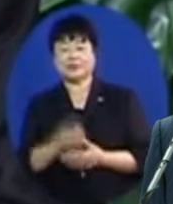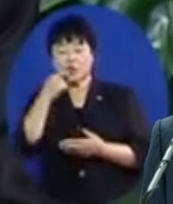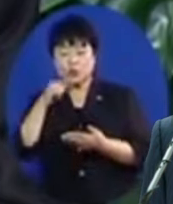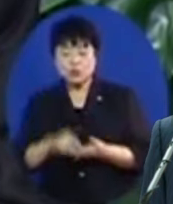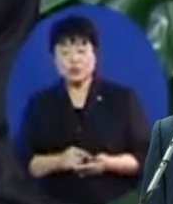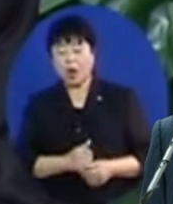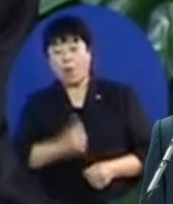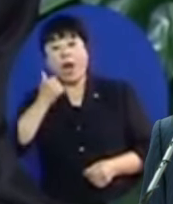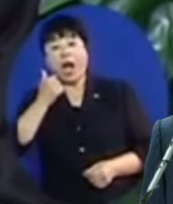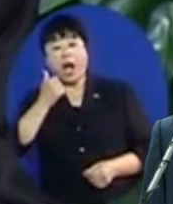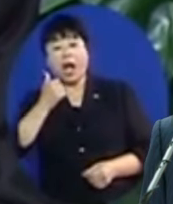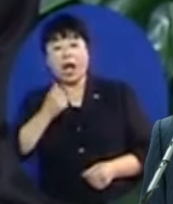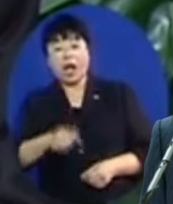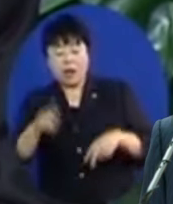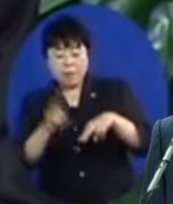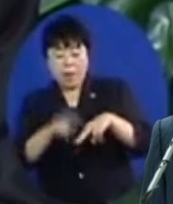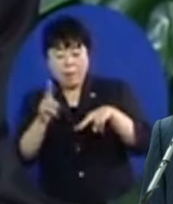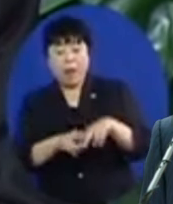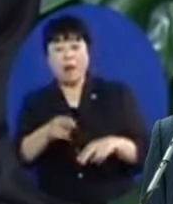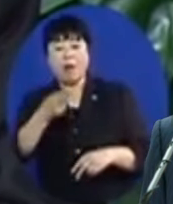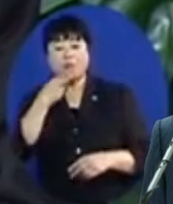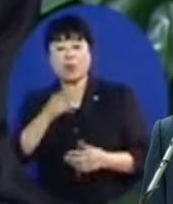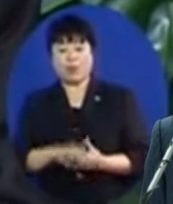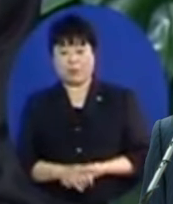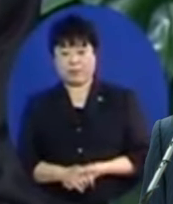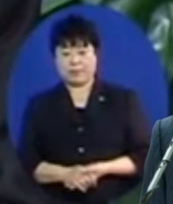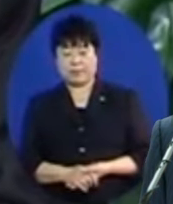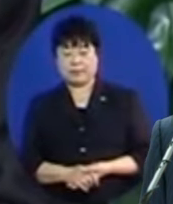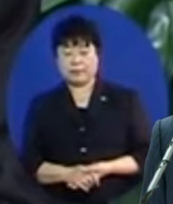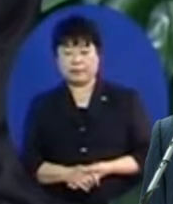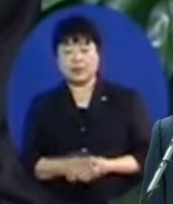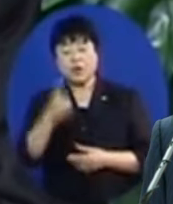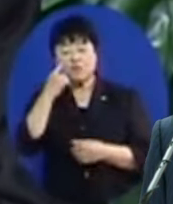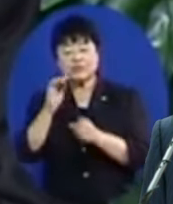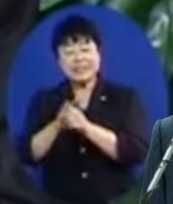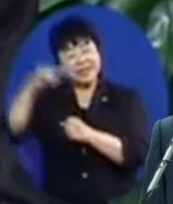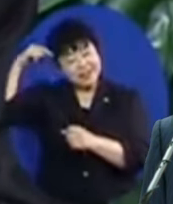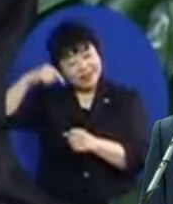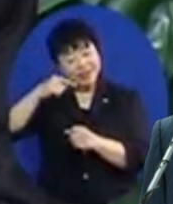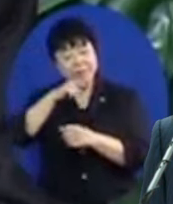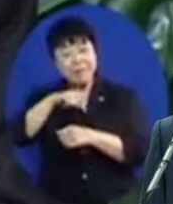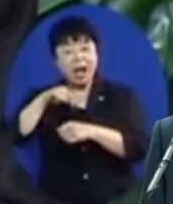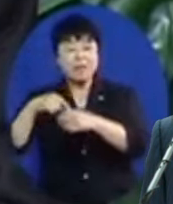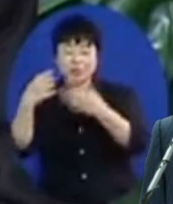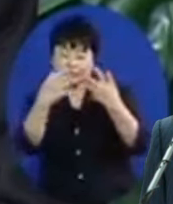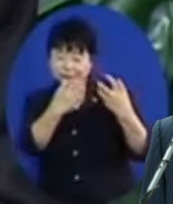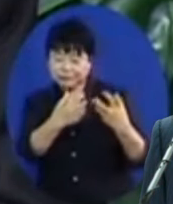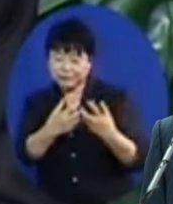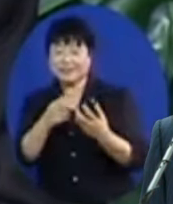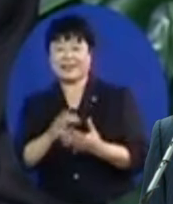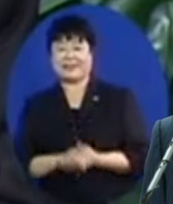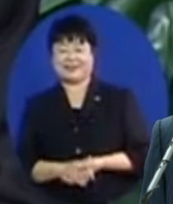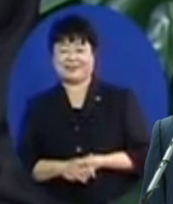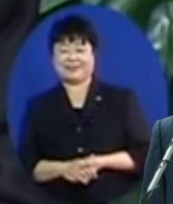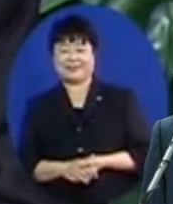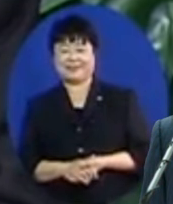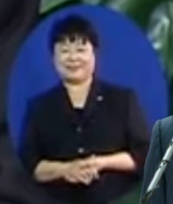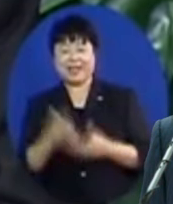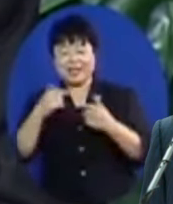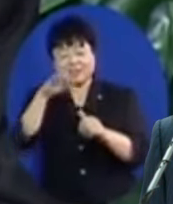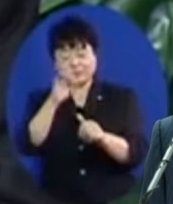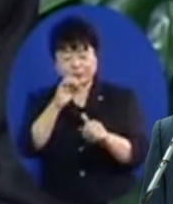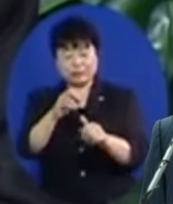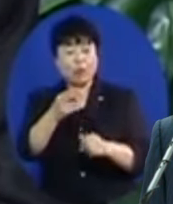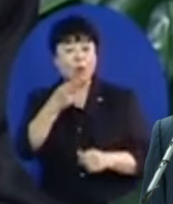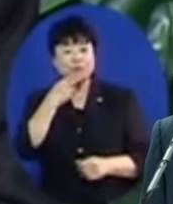쉽게 노하여 채찍을 들지 아니하시고 우리를 불쌍히 여기는 마음이 풍부하신 것입니다. 늘